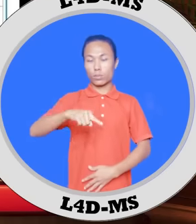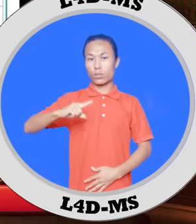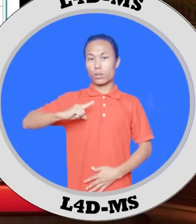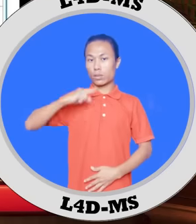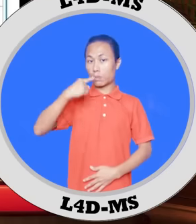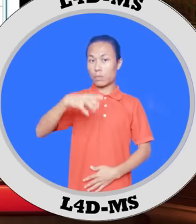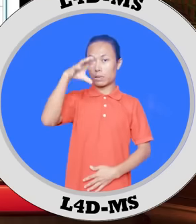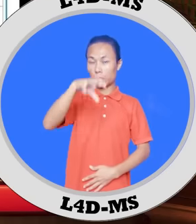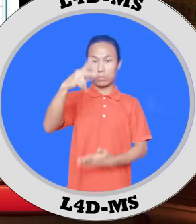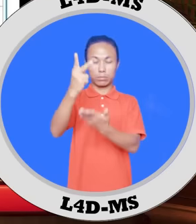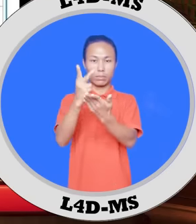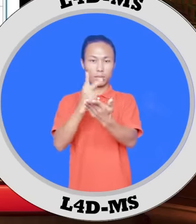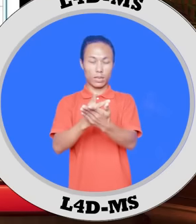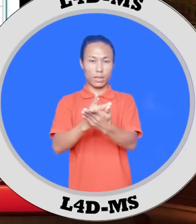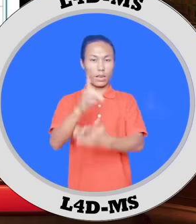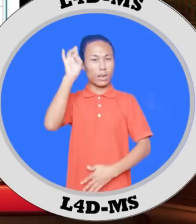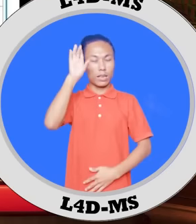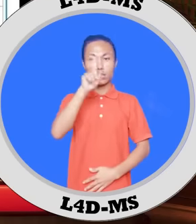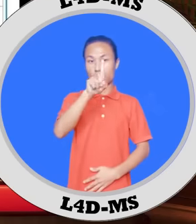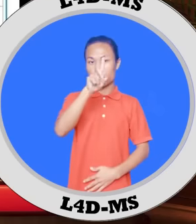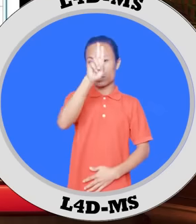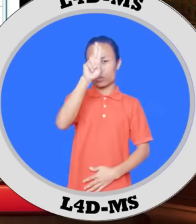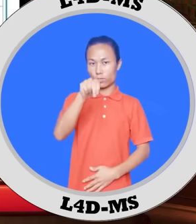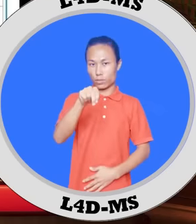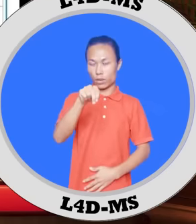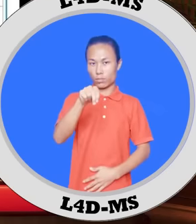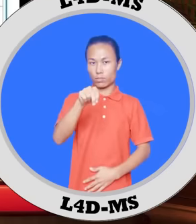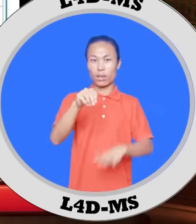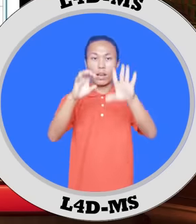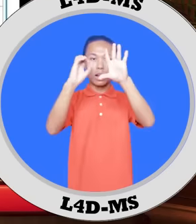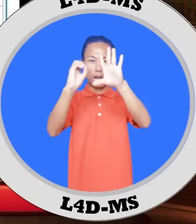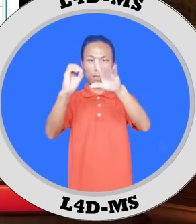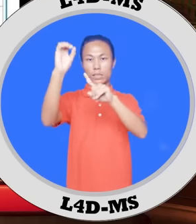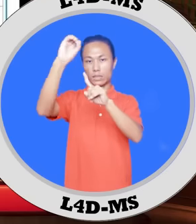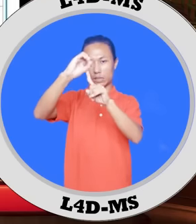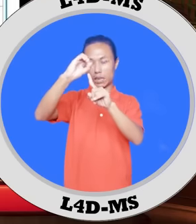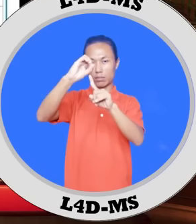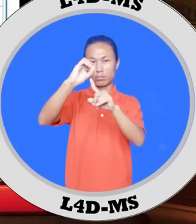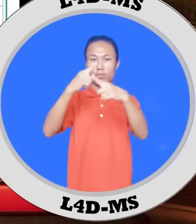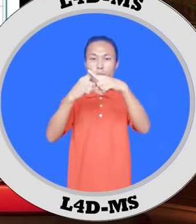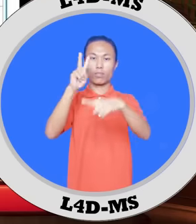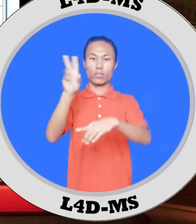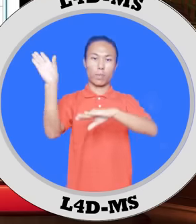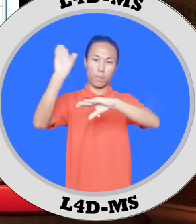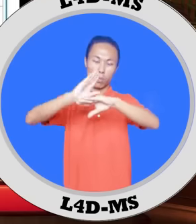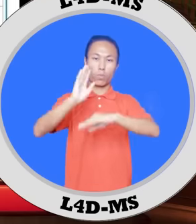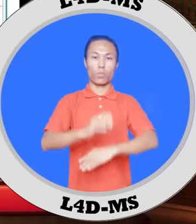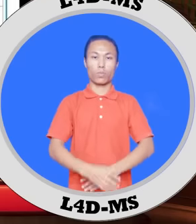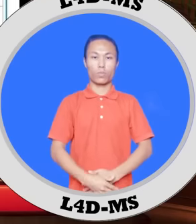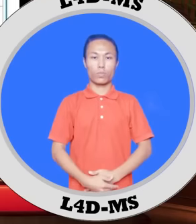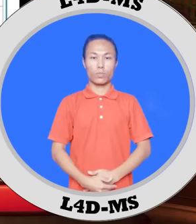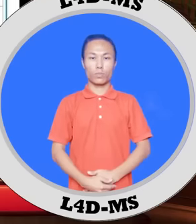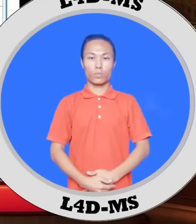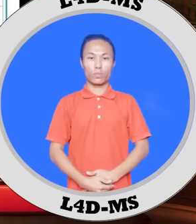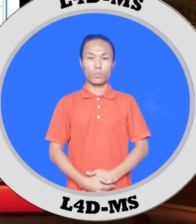စ်အထိကို80ချက်86ယူနစ်ကနေ100ယူနစ်အထိကို90ချက်101ယူနစ်ကနေ150ယူနစ်ကို110